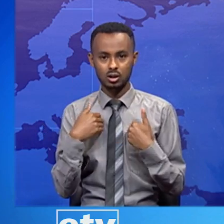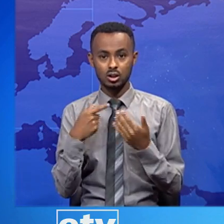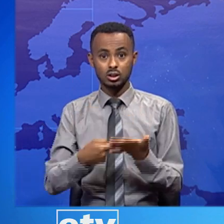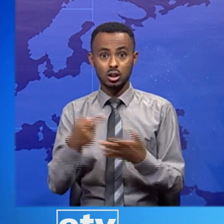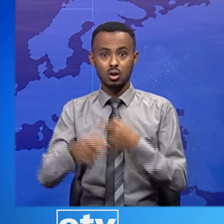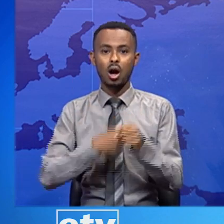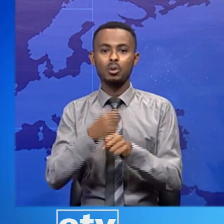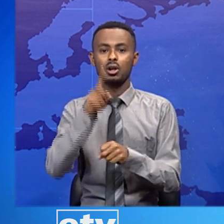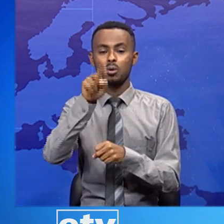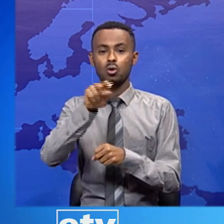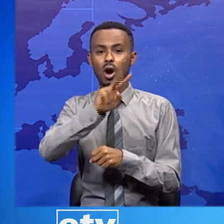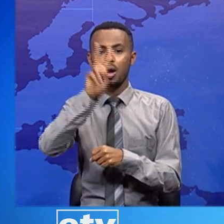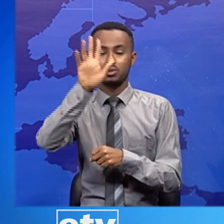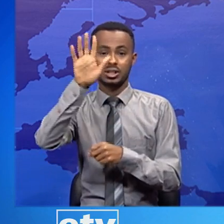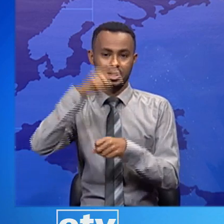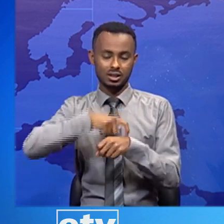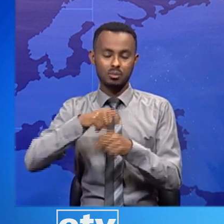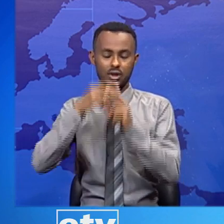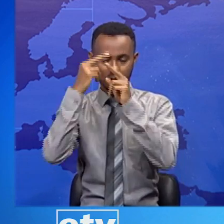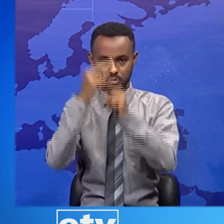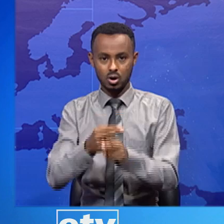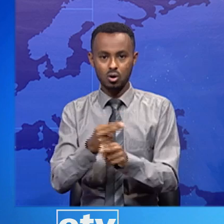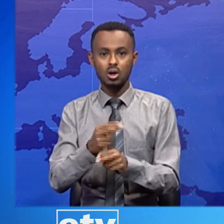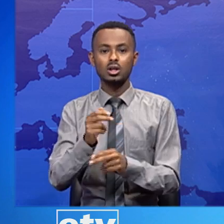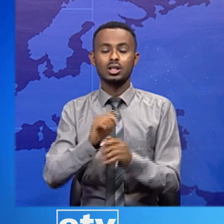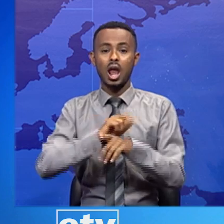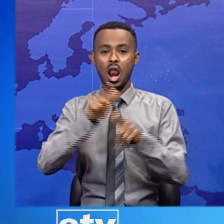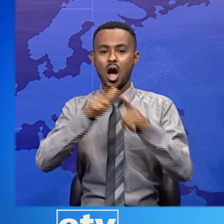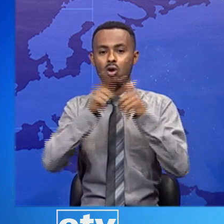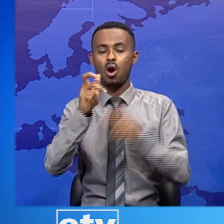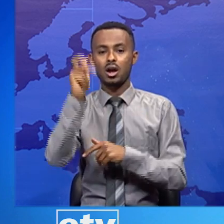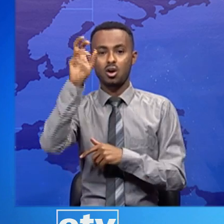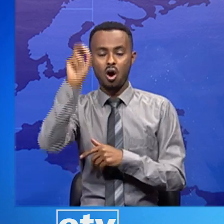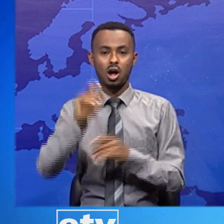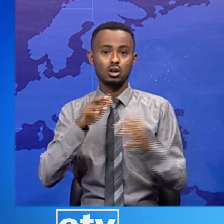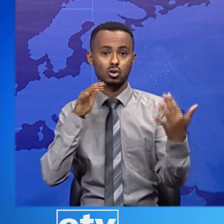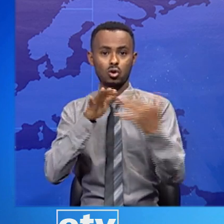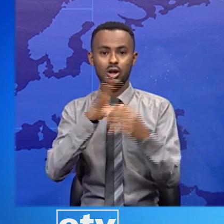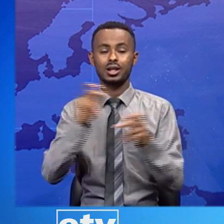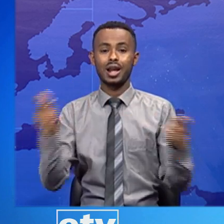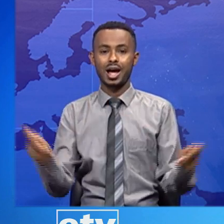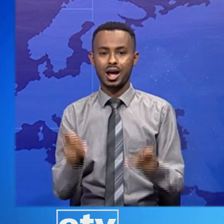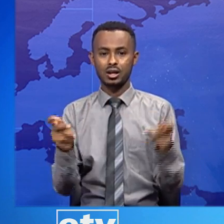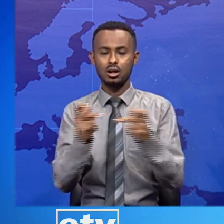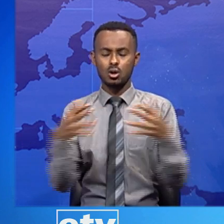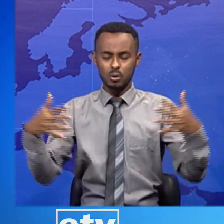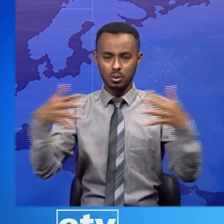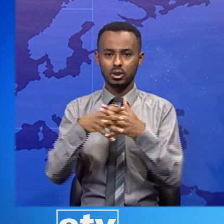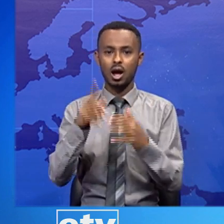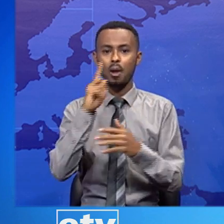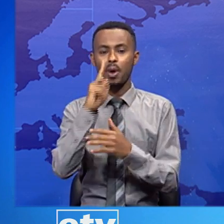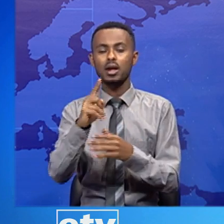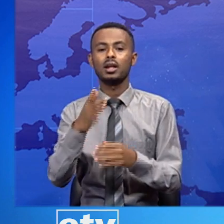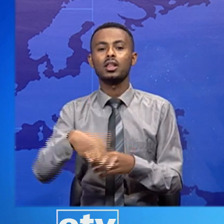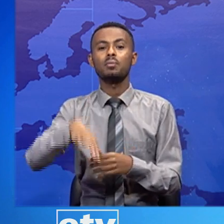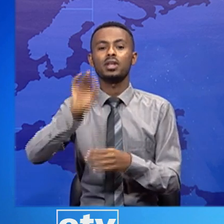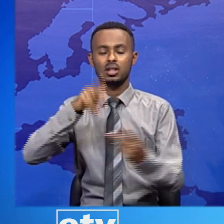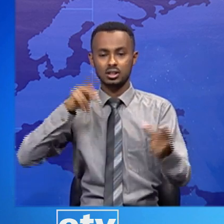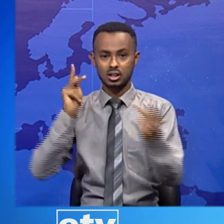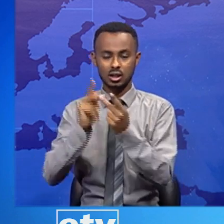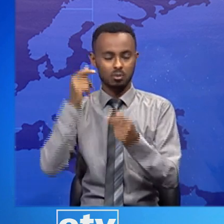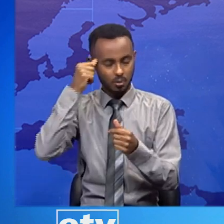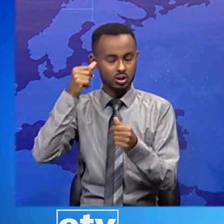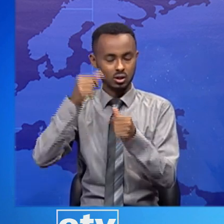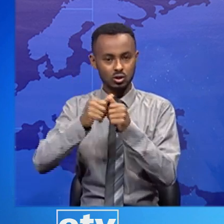ዘንድሮ ለ105ኛ ጊዜ የምልክት ጊዜ የሚታሰሩ የአድዋ ጦርነት የአድዋ ጦርነት ህብረትና በአንድነት ህብረትና በአንድነት